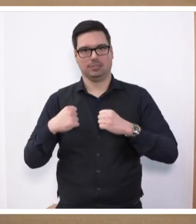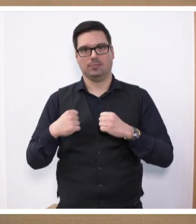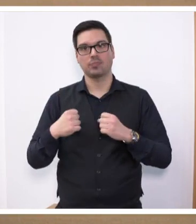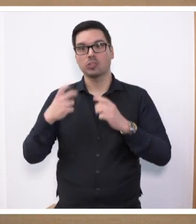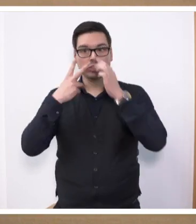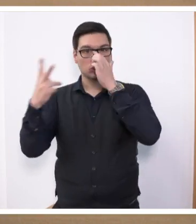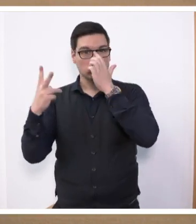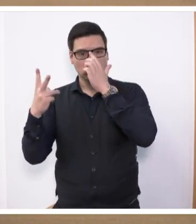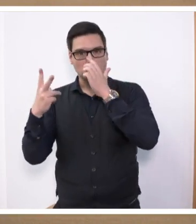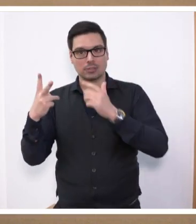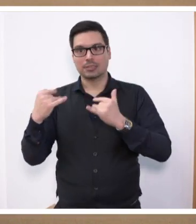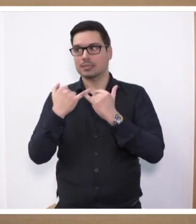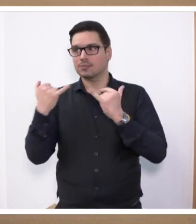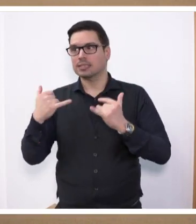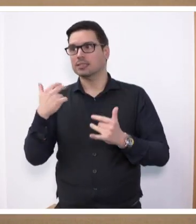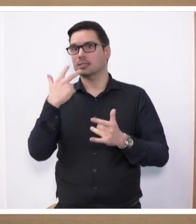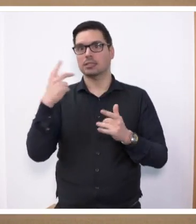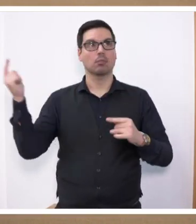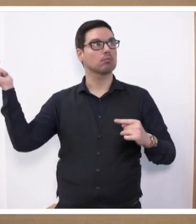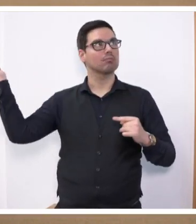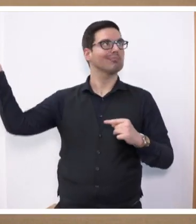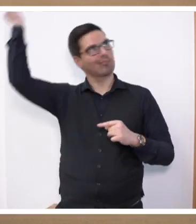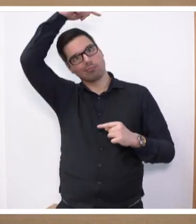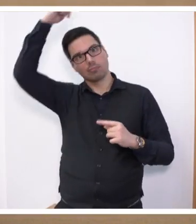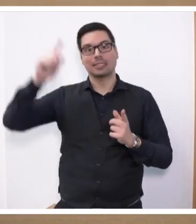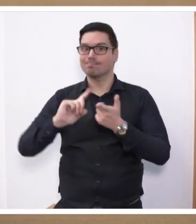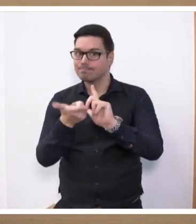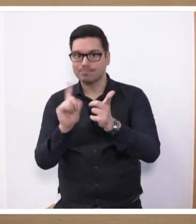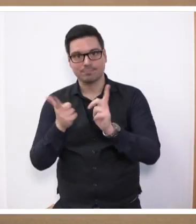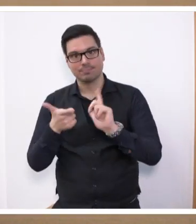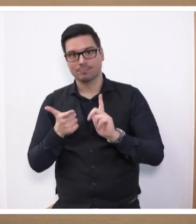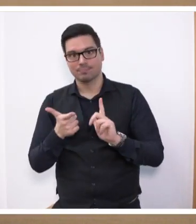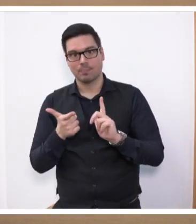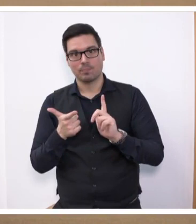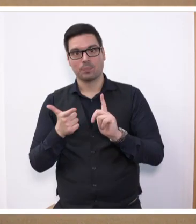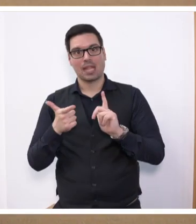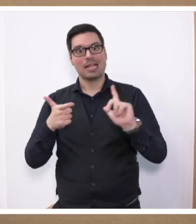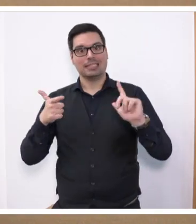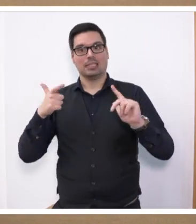die sozialökologische Wende über unsere Köpfe hinwegfegt, sondern wir wollten diesen